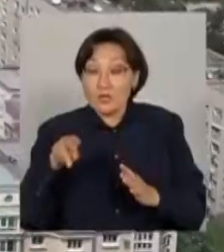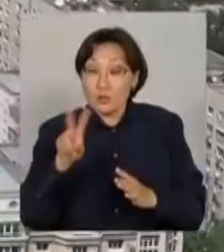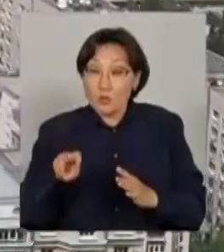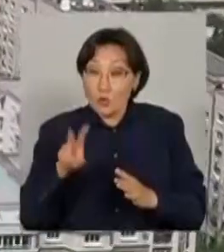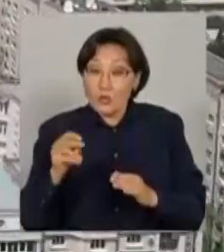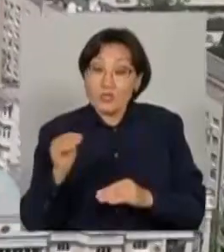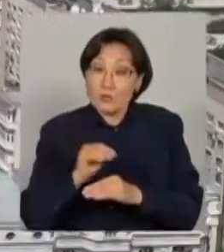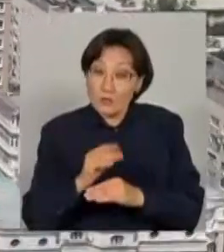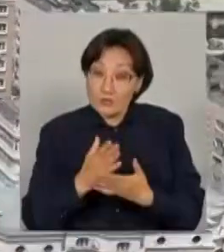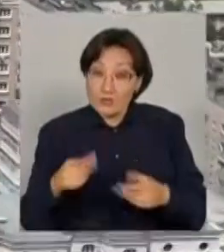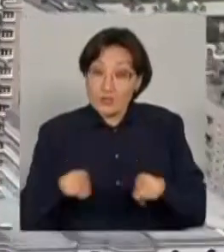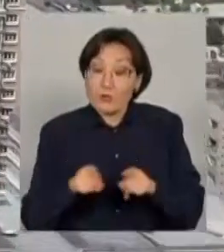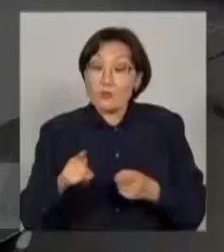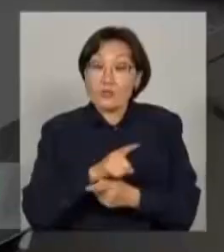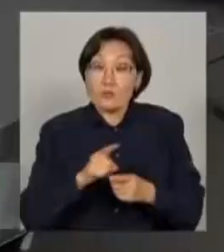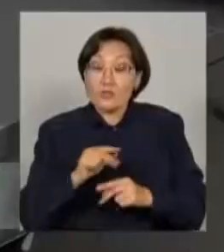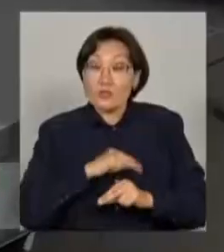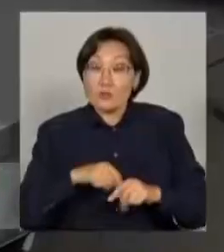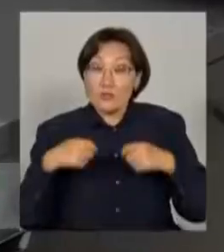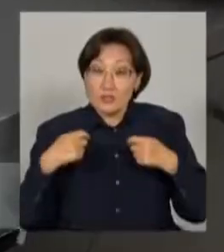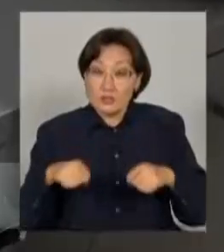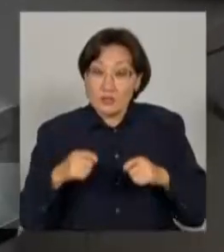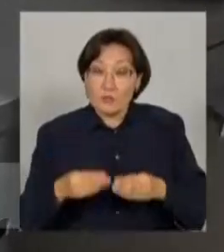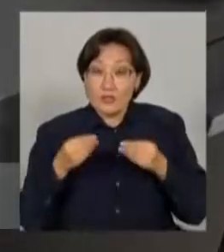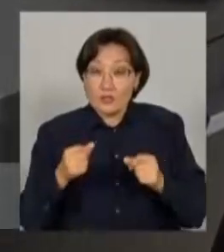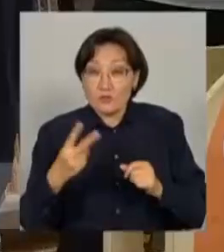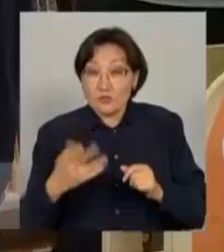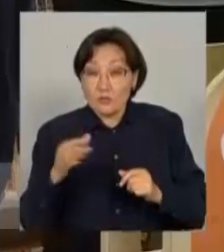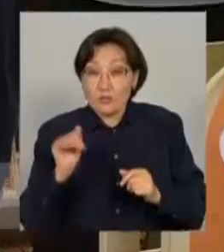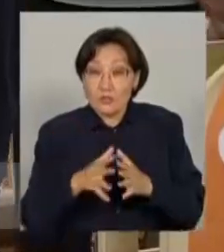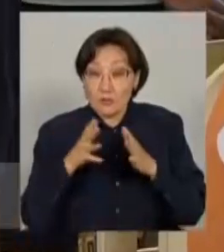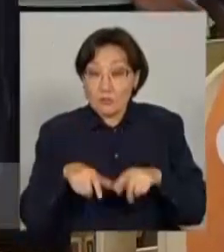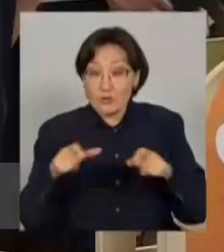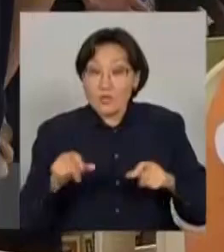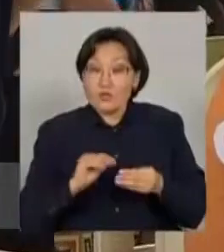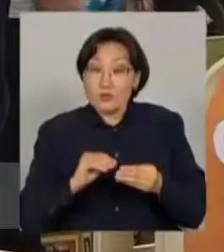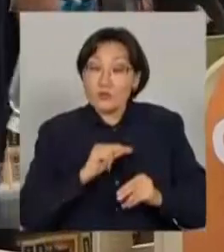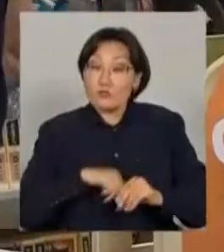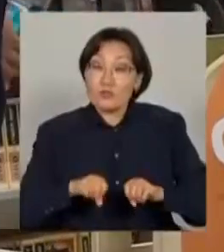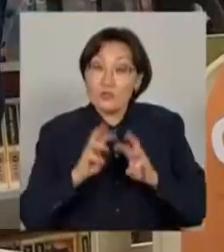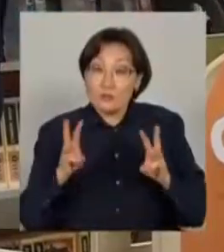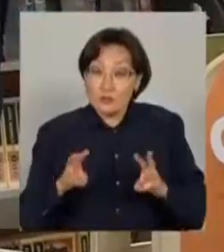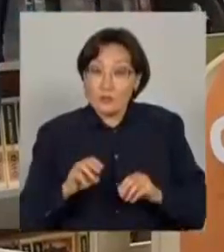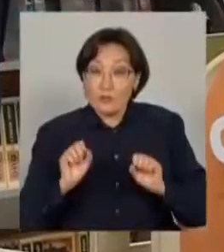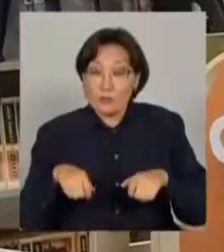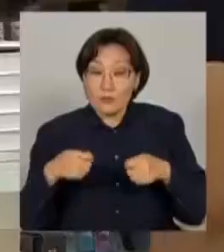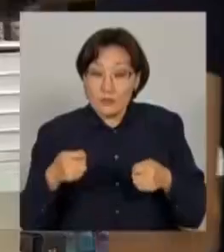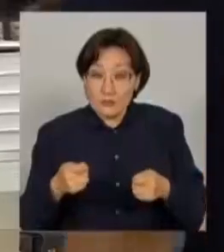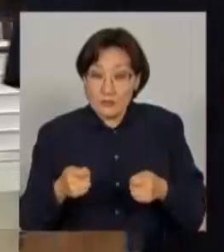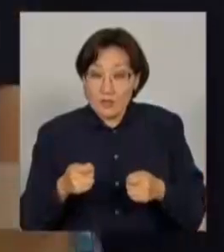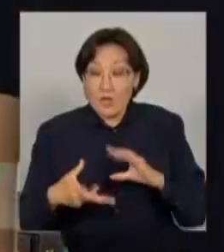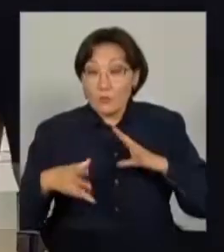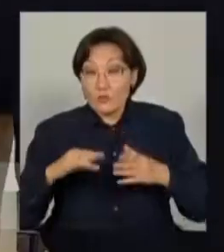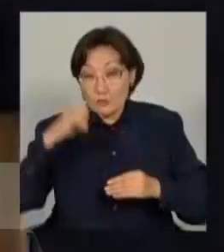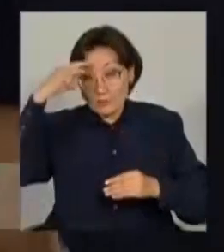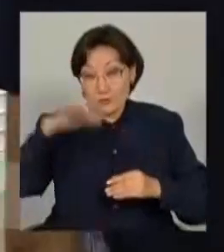долларға толтырып отыр. Мұндай өзгеріс еңбек нарығына да әсер етіп, 25 мыңнан аса адамды тұрақты жұмыспен қамтуға мүмкіндік берген. Ал жалпы